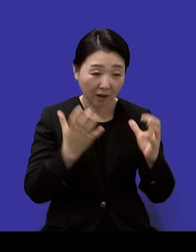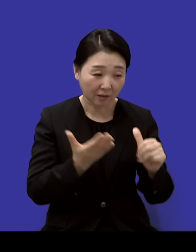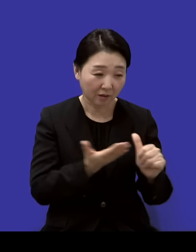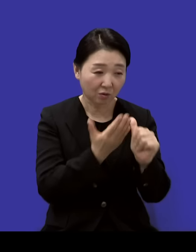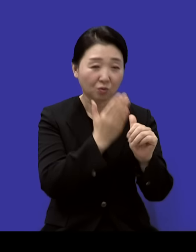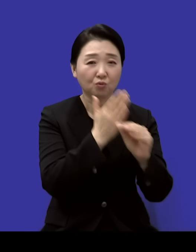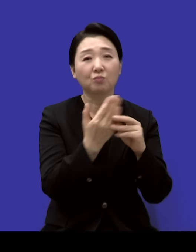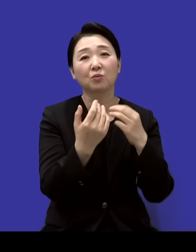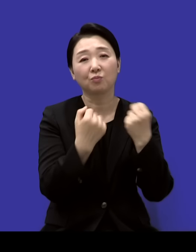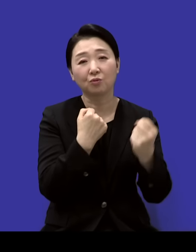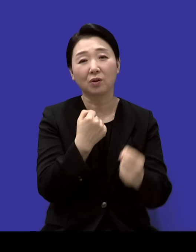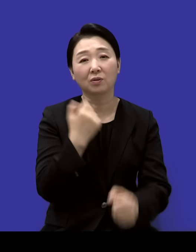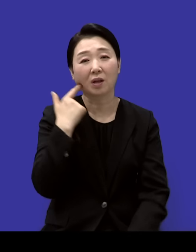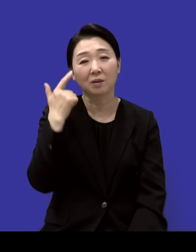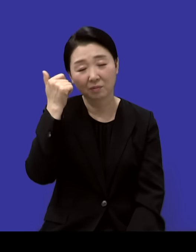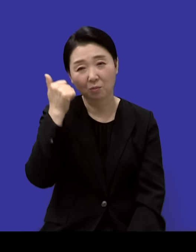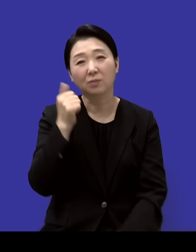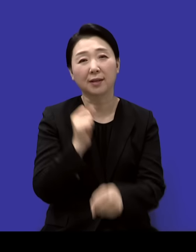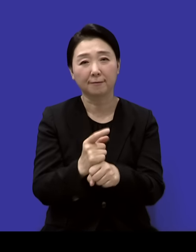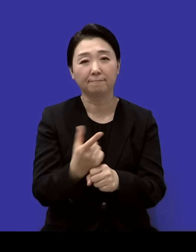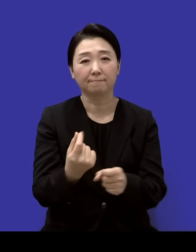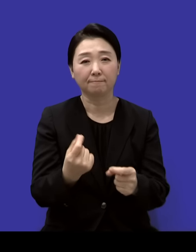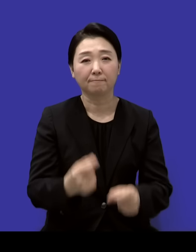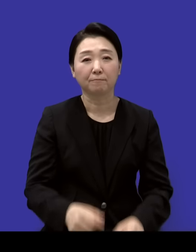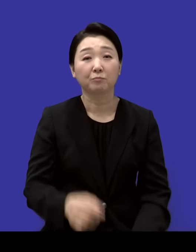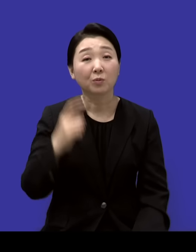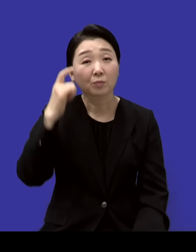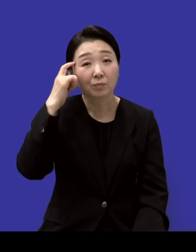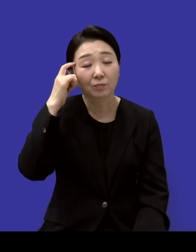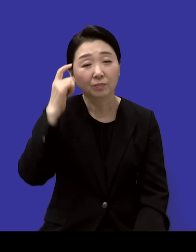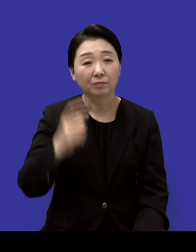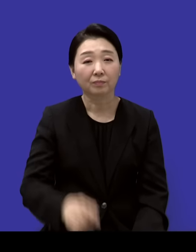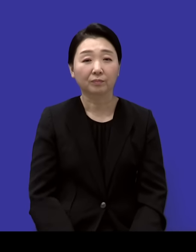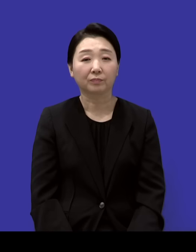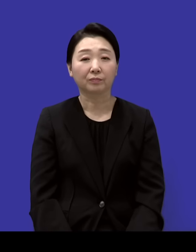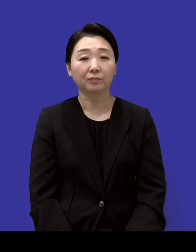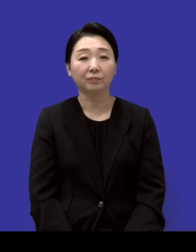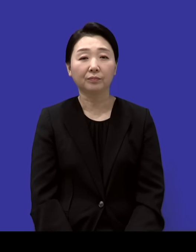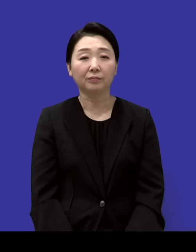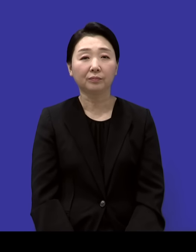그렇죠. 예. 목사이고 어떤, 이미. 목사이고 어떤 이유 때문에 그랬을까요?